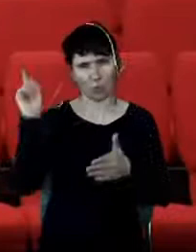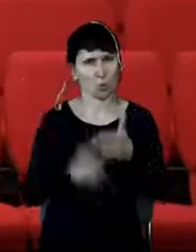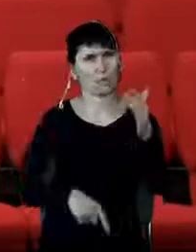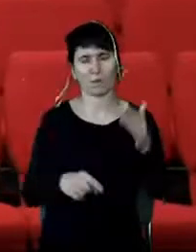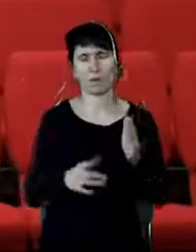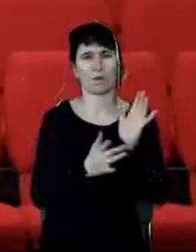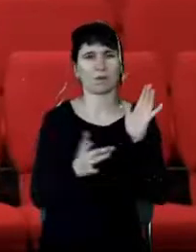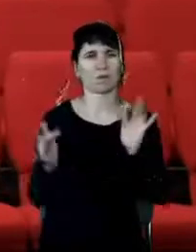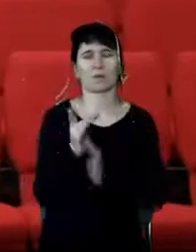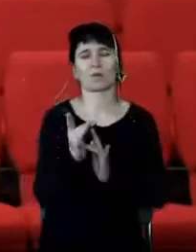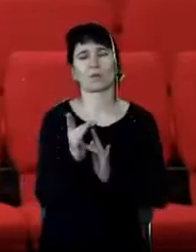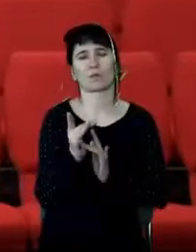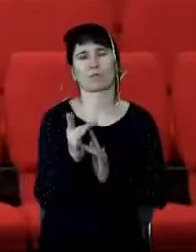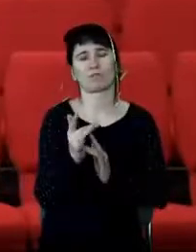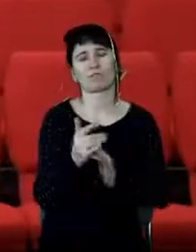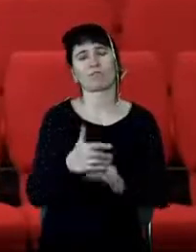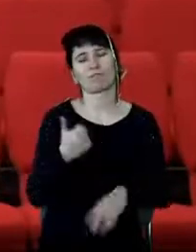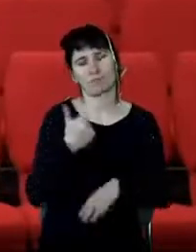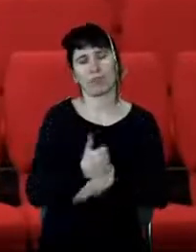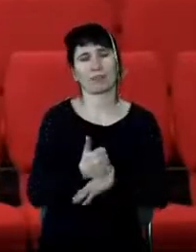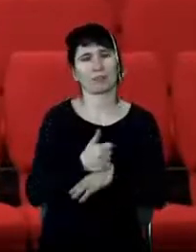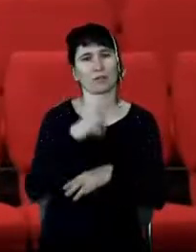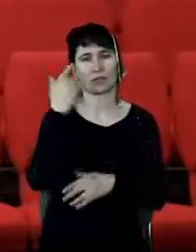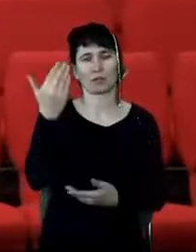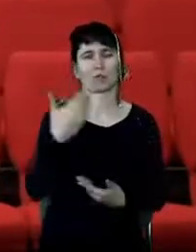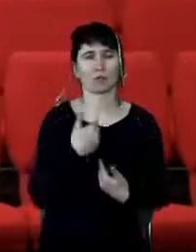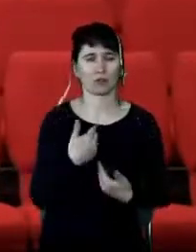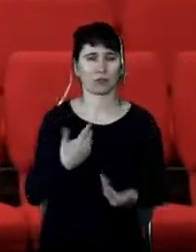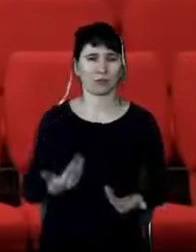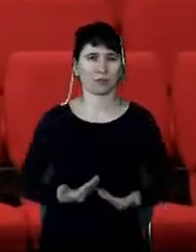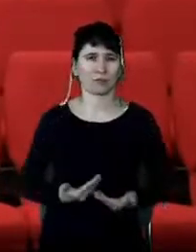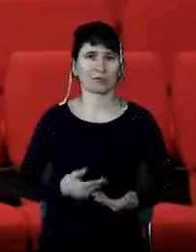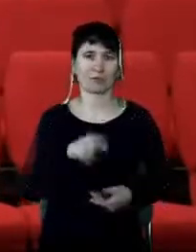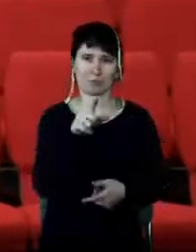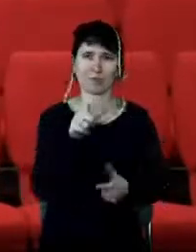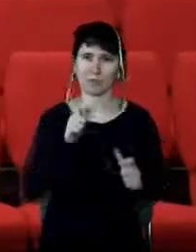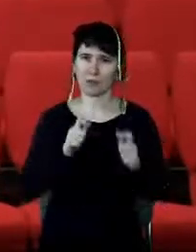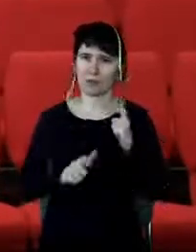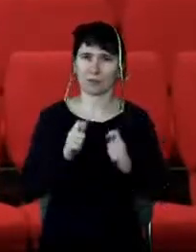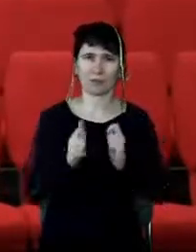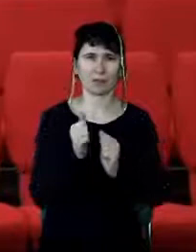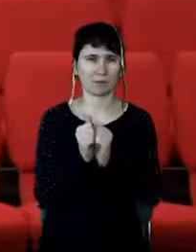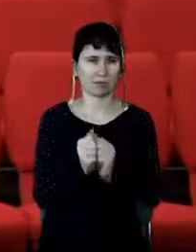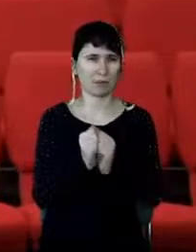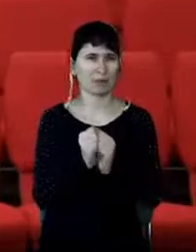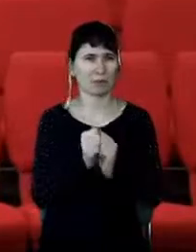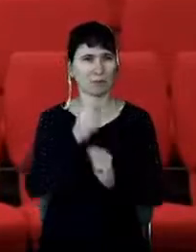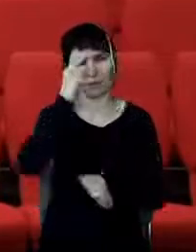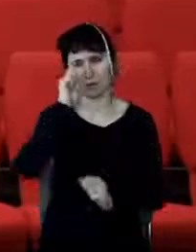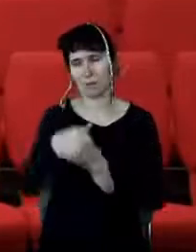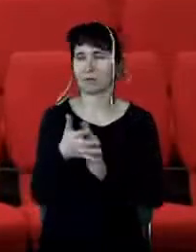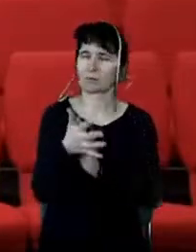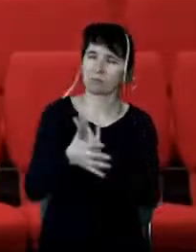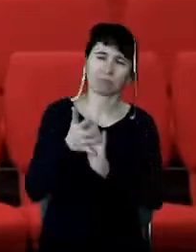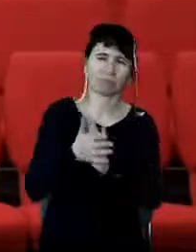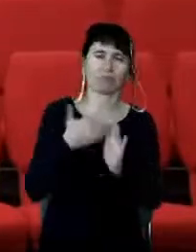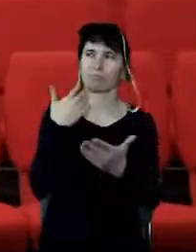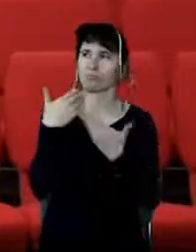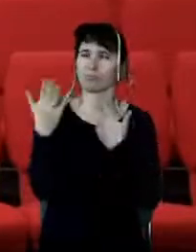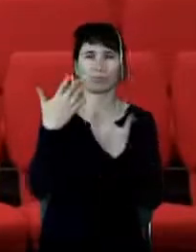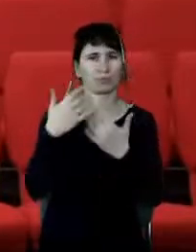Христу, довіряємо своє життя. Хай Він буде головним. Хай буде в нас ревність. Йти за Ним, шукати Його, молитися до